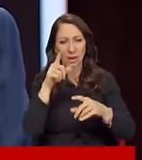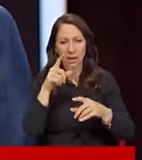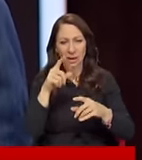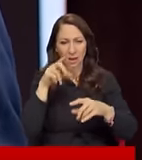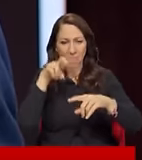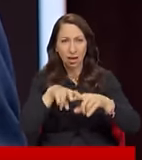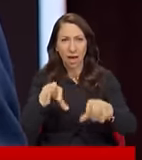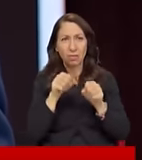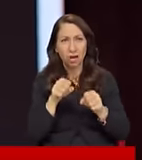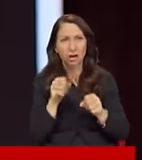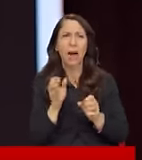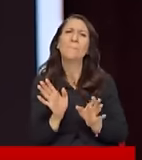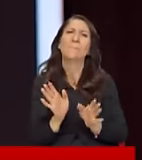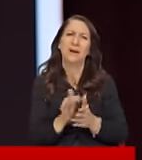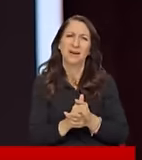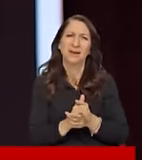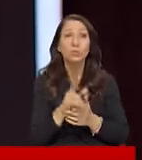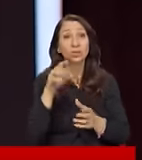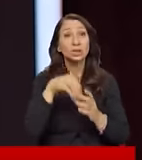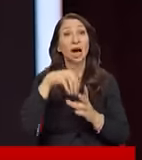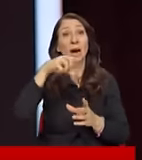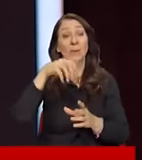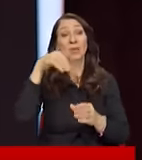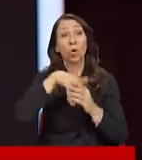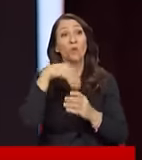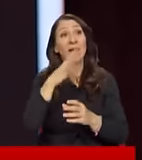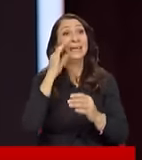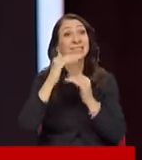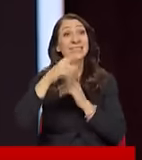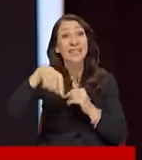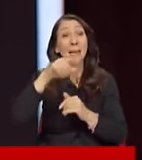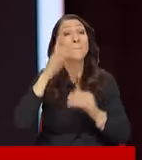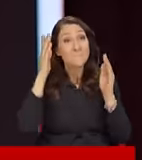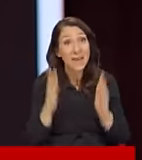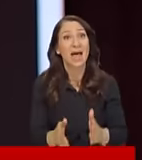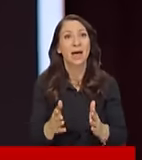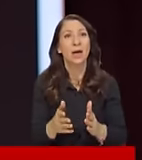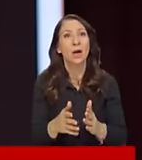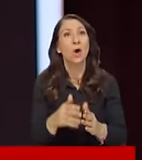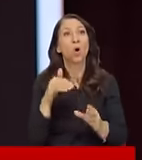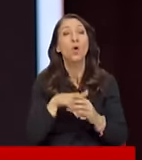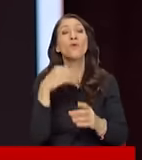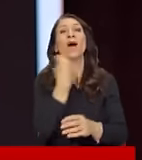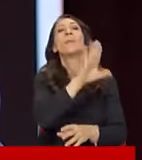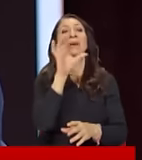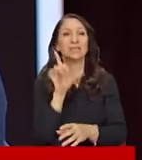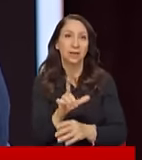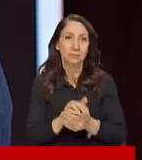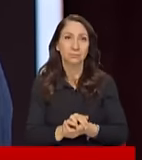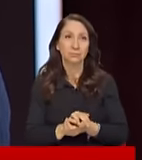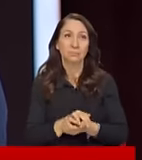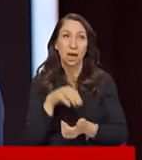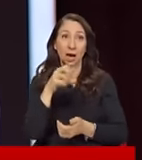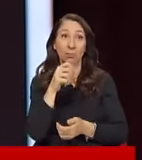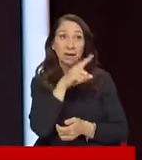elde etmek? Yapmayın. Bunun için AK Parti'ye oy veren insanların bile oy vermemesi lazım